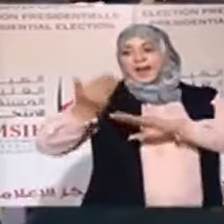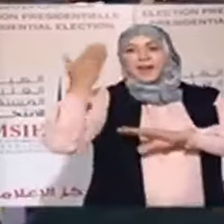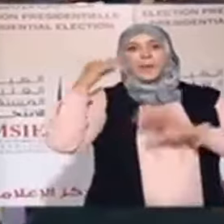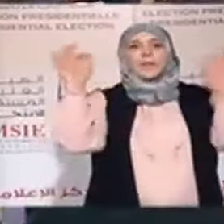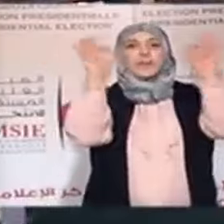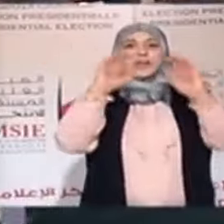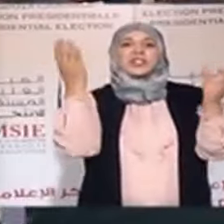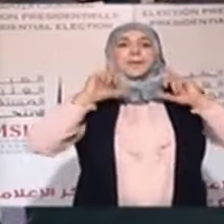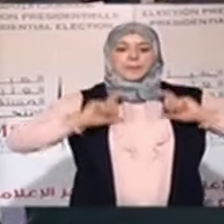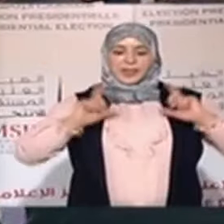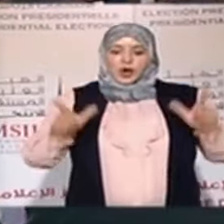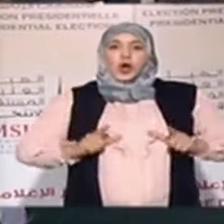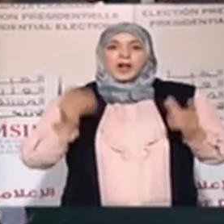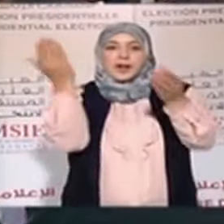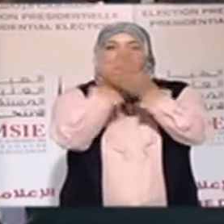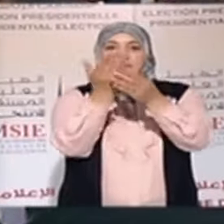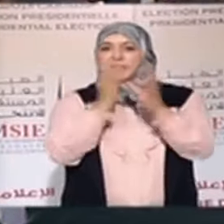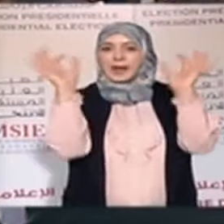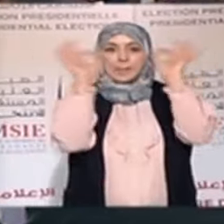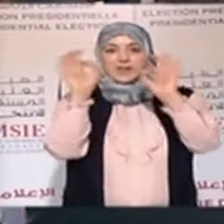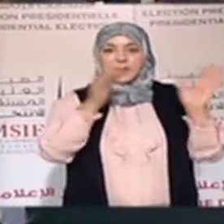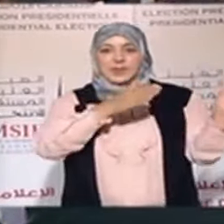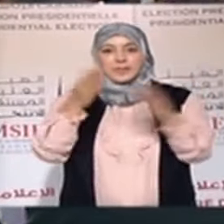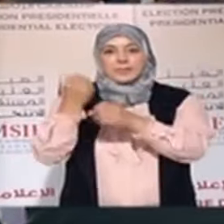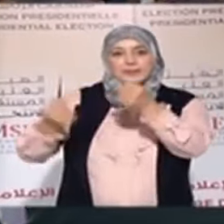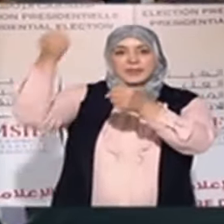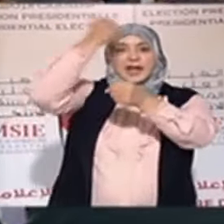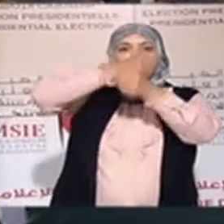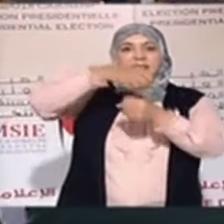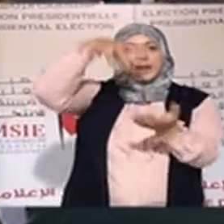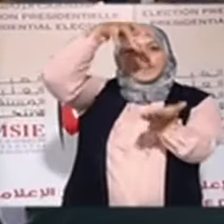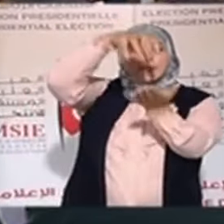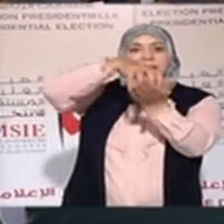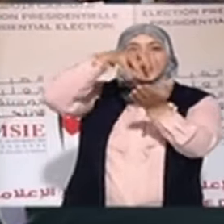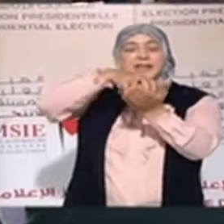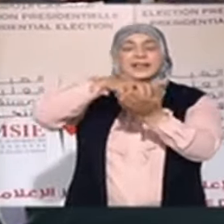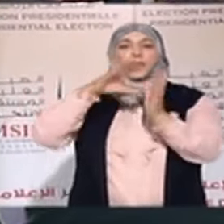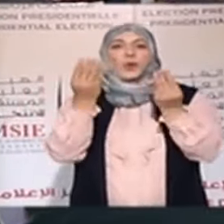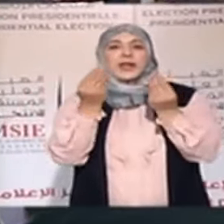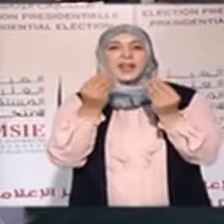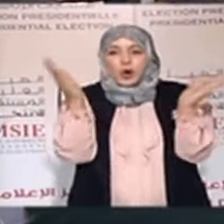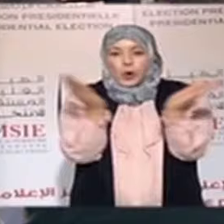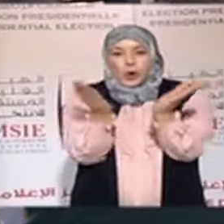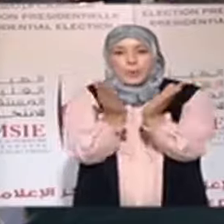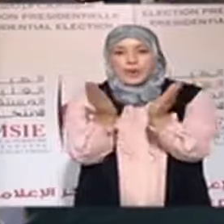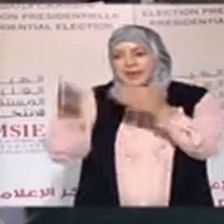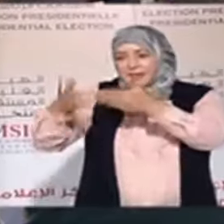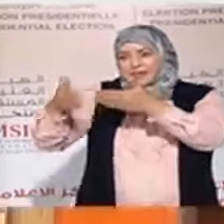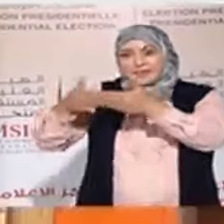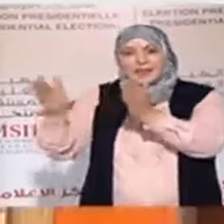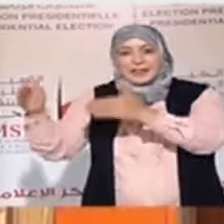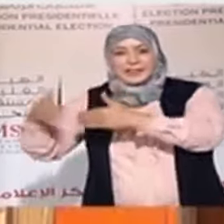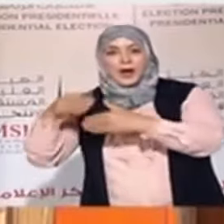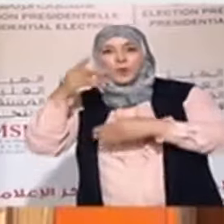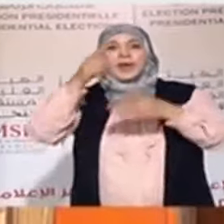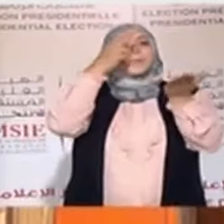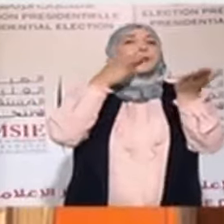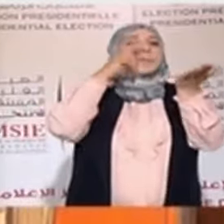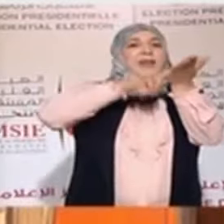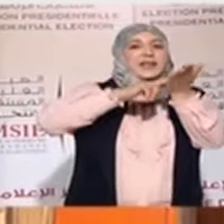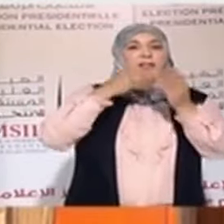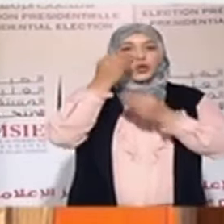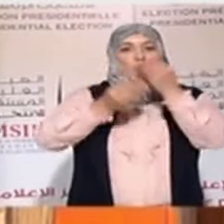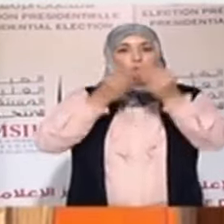مدارس ابتدائية، وذلك بإحداث مراكز اقتراع في المستوصفات ومكاتب البريد والجمعيات